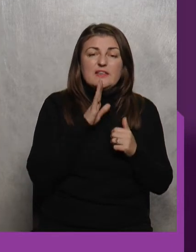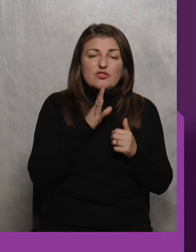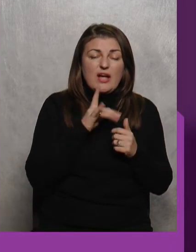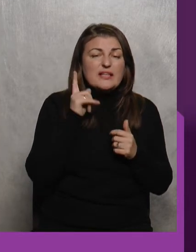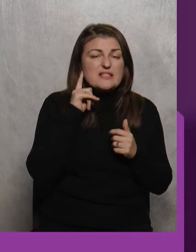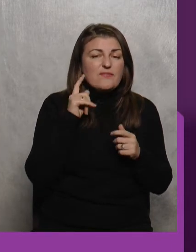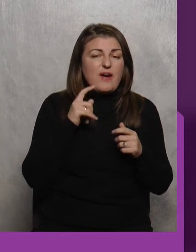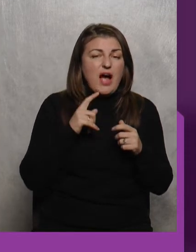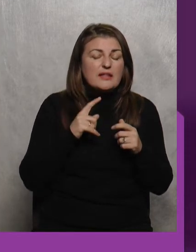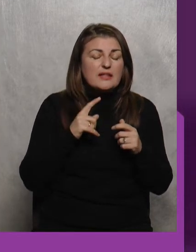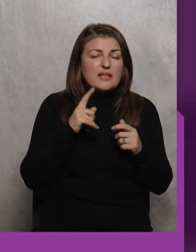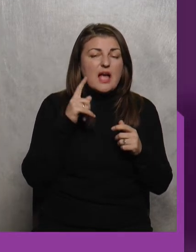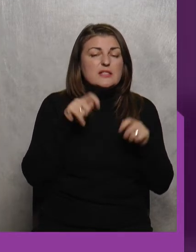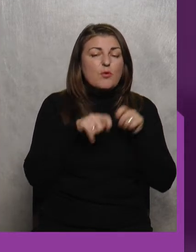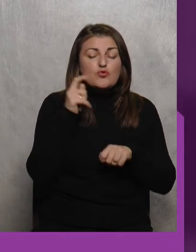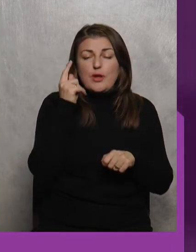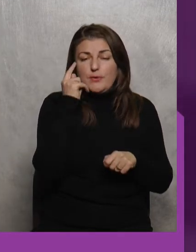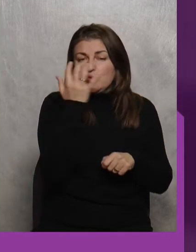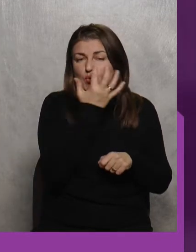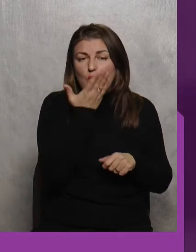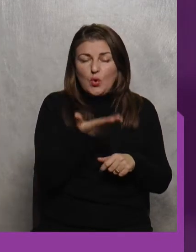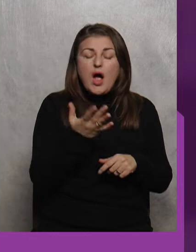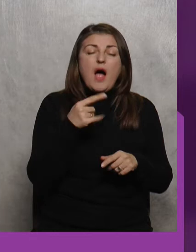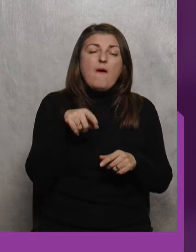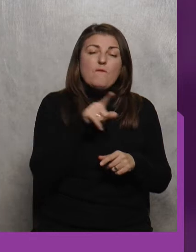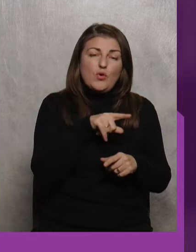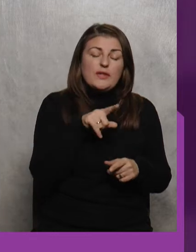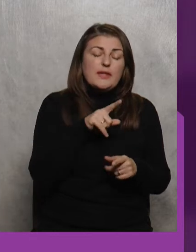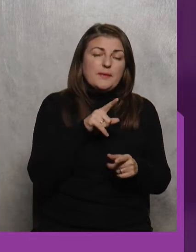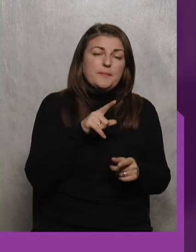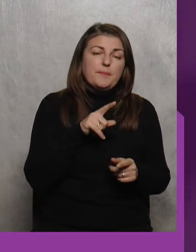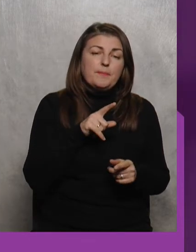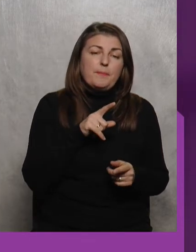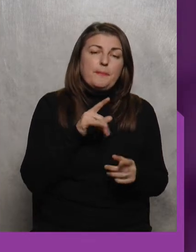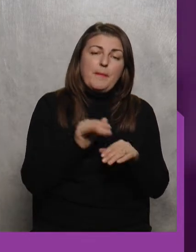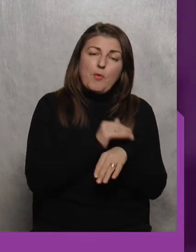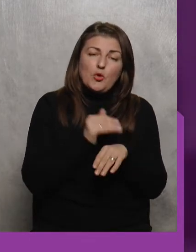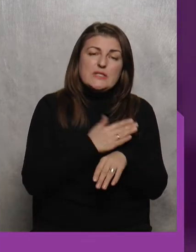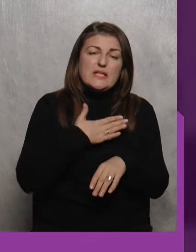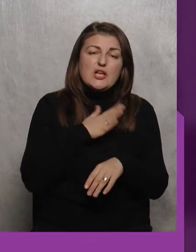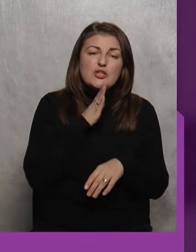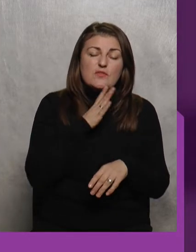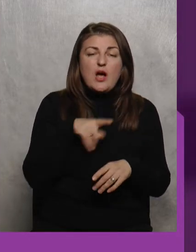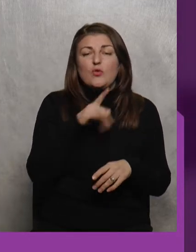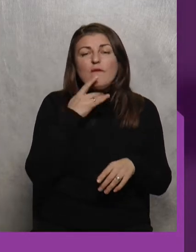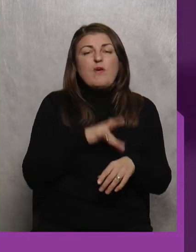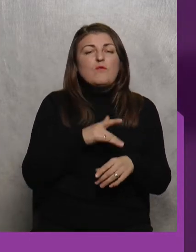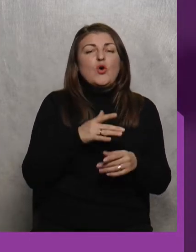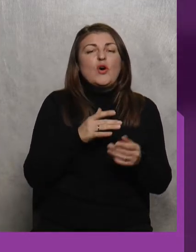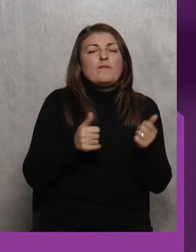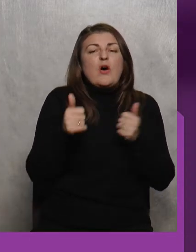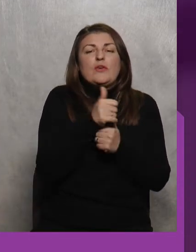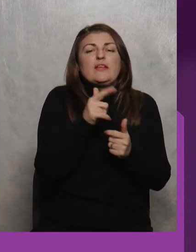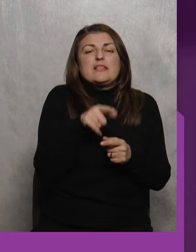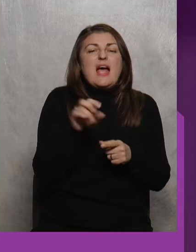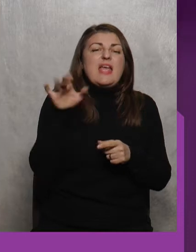з вадами зору. З порушеннями зору, відповідно, вони... молодці наші дівчата, тут фаворитки цієї категорії